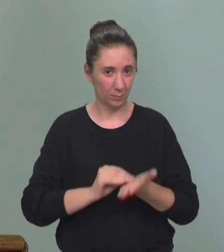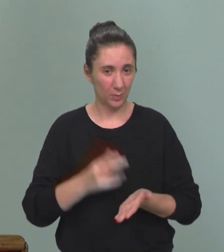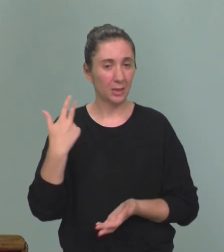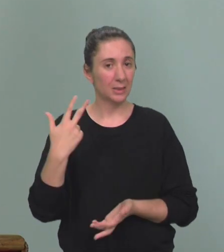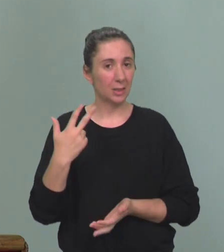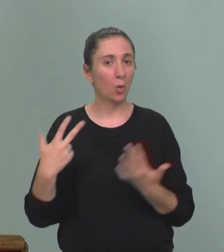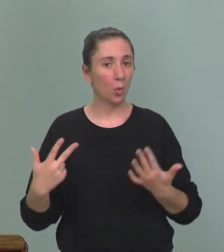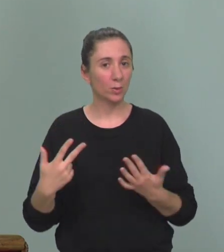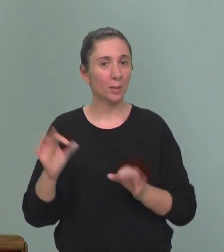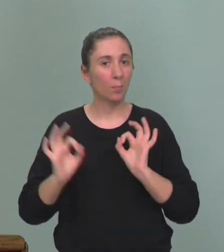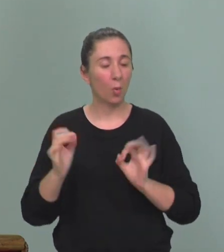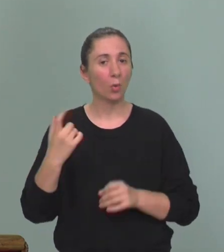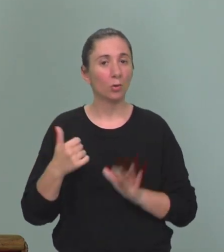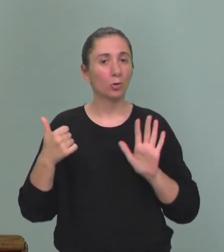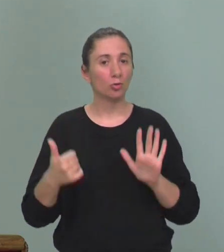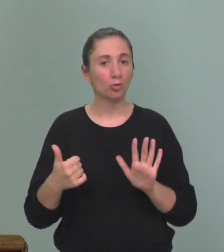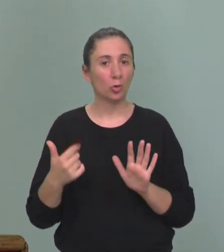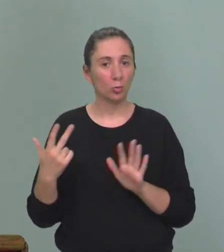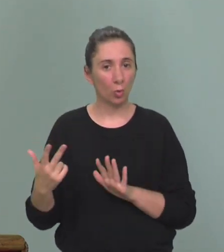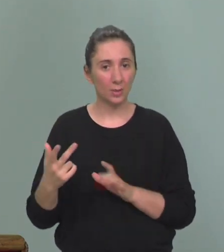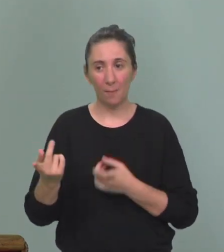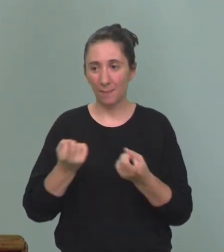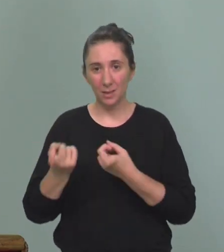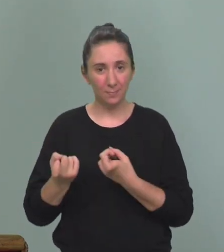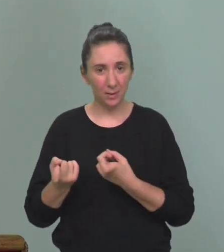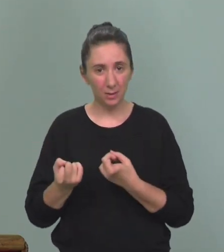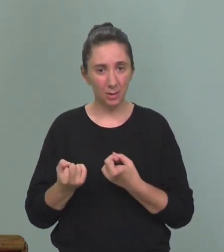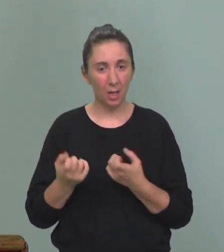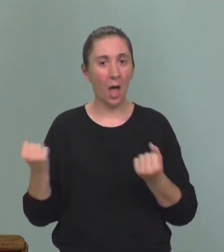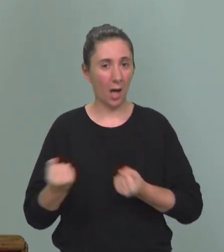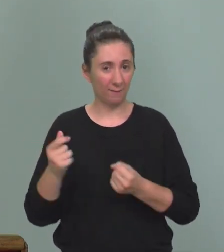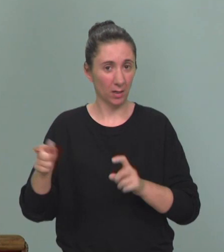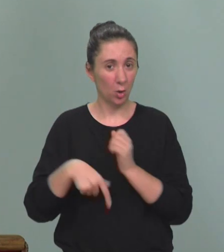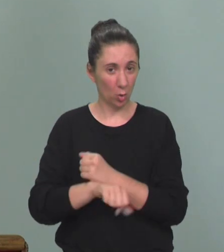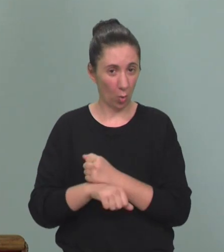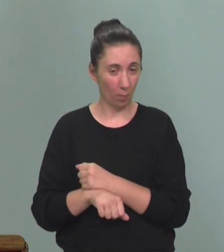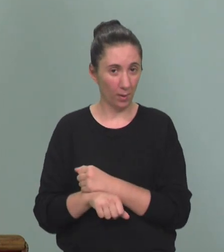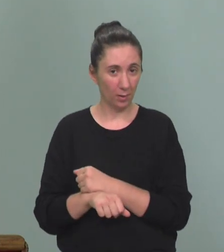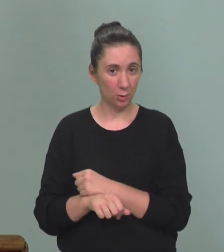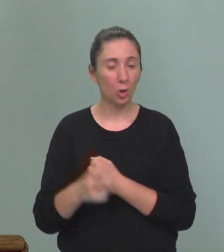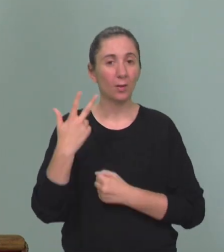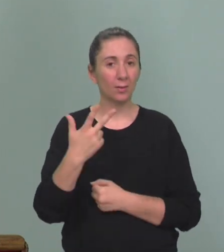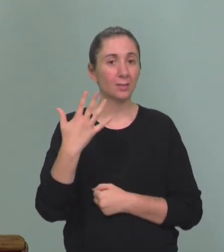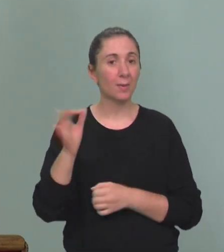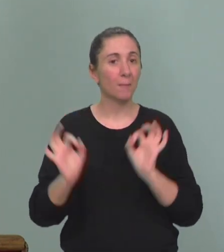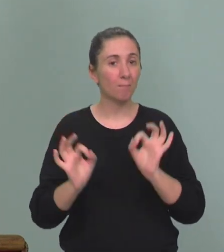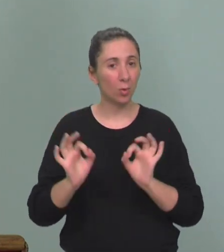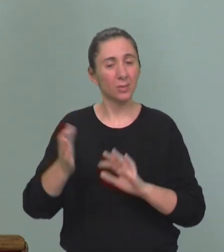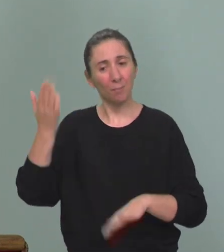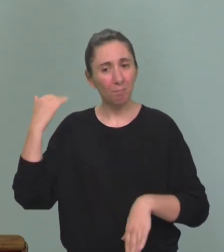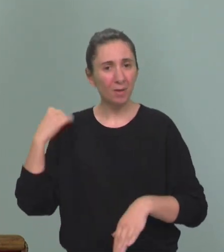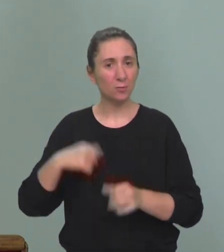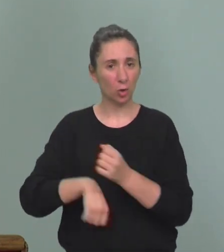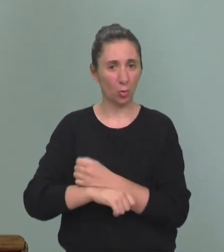je 38% od 608 ispitanika, to jest aktivnih nogometaša, i 35%